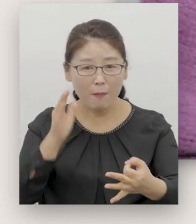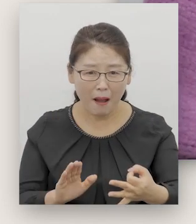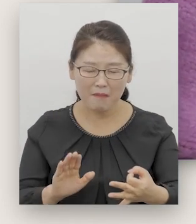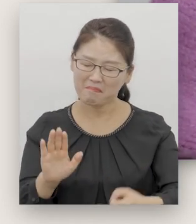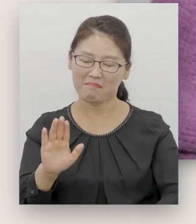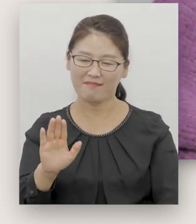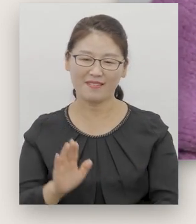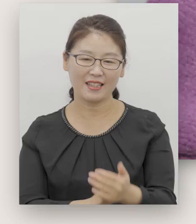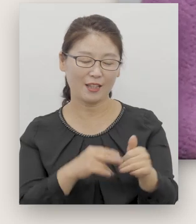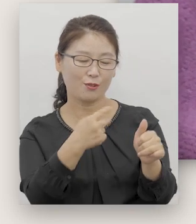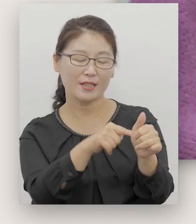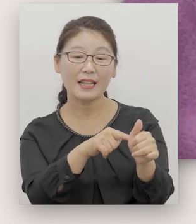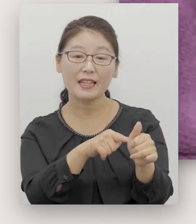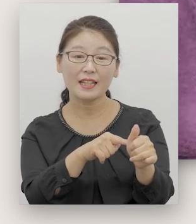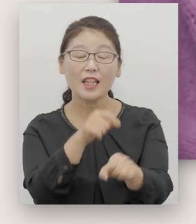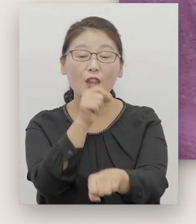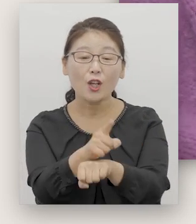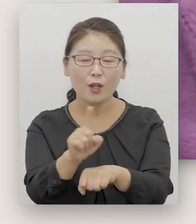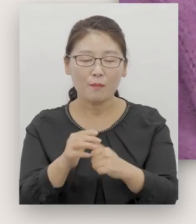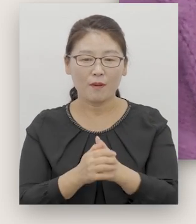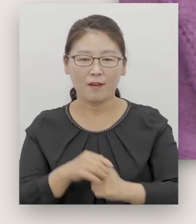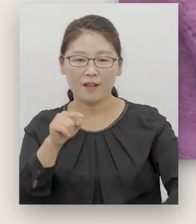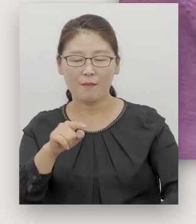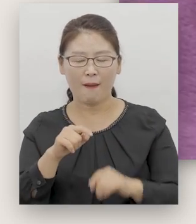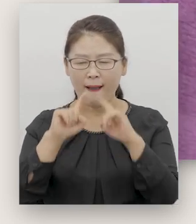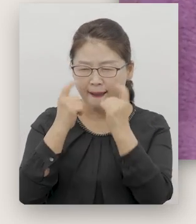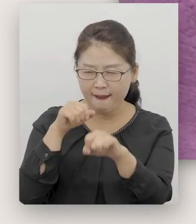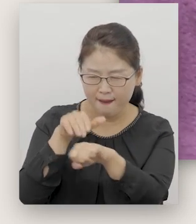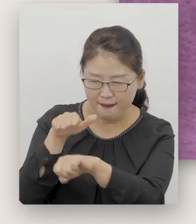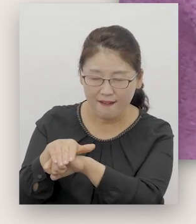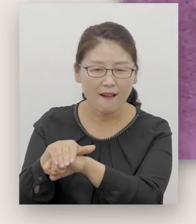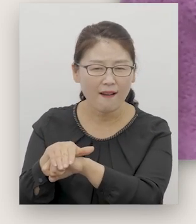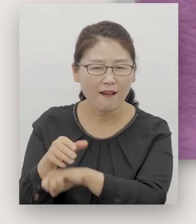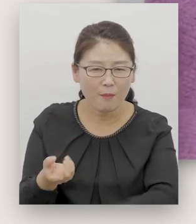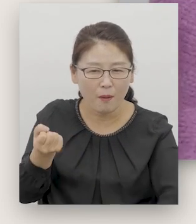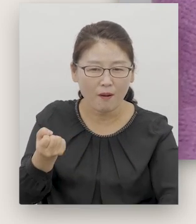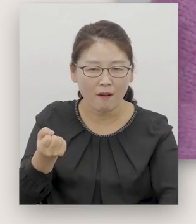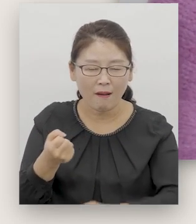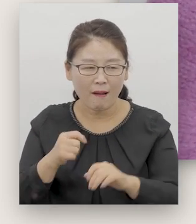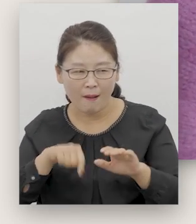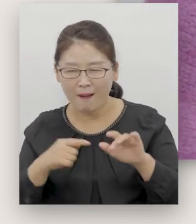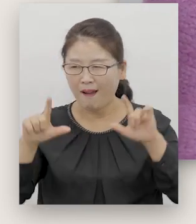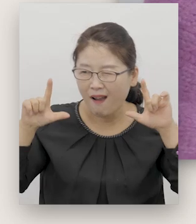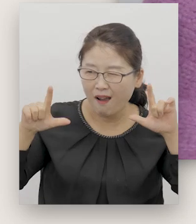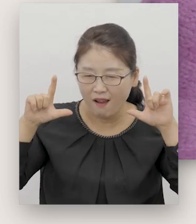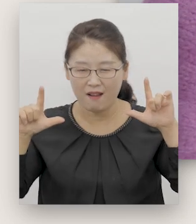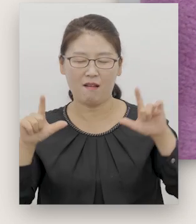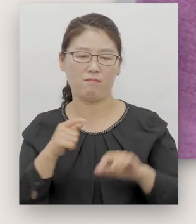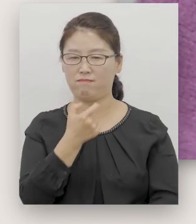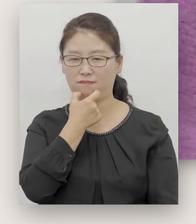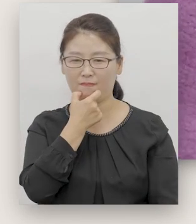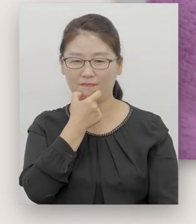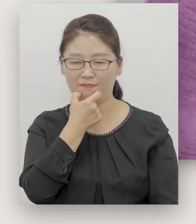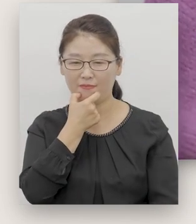대해서 상당히 불편해했었던 작가입니다. 계속해서 스스로를 깨트리면서 더 다른 방향으로 나아가려고 했었었던 거죠.